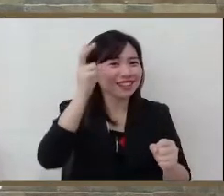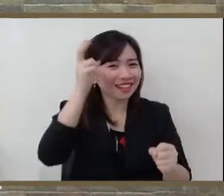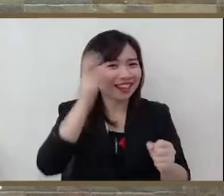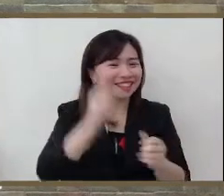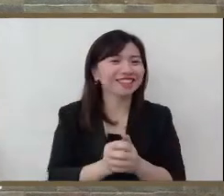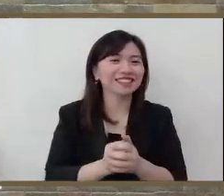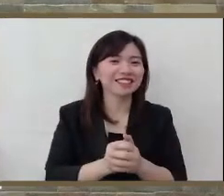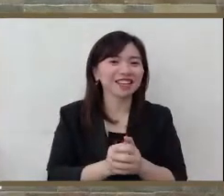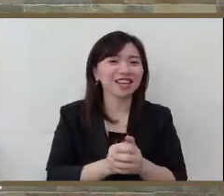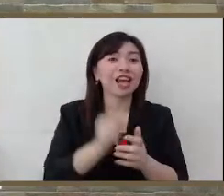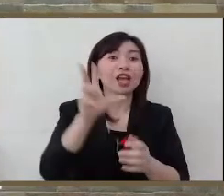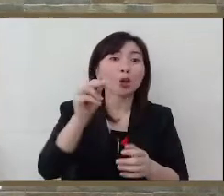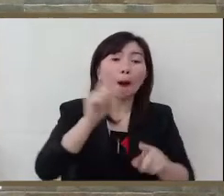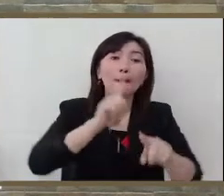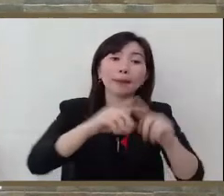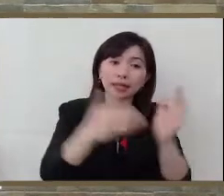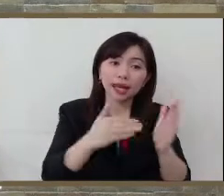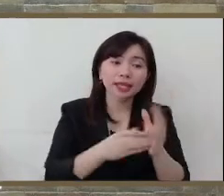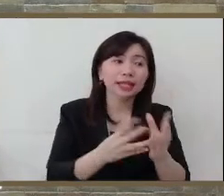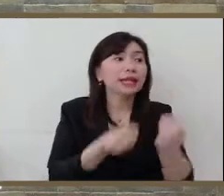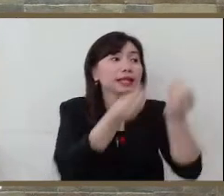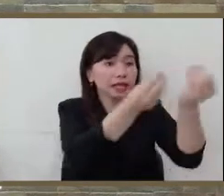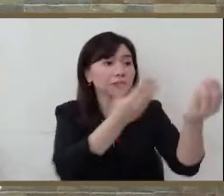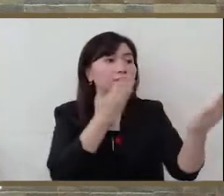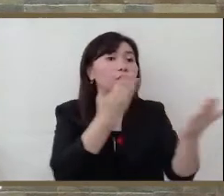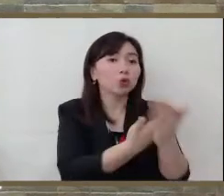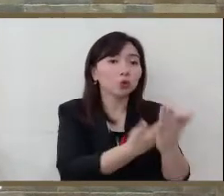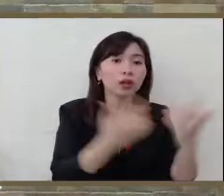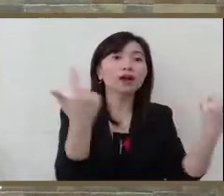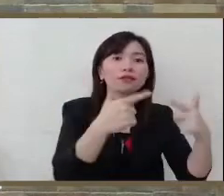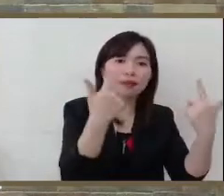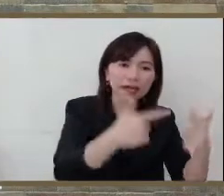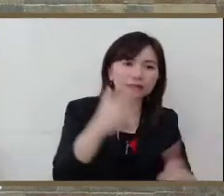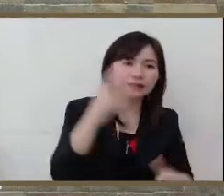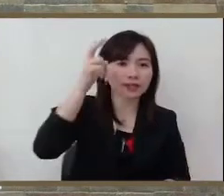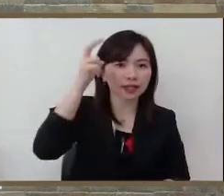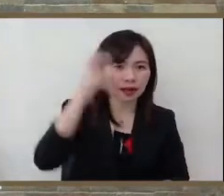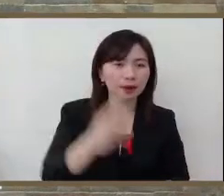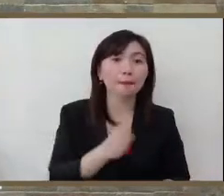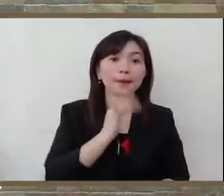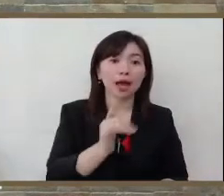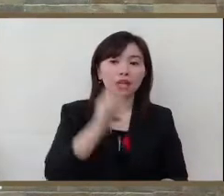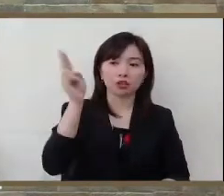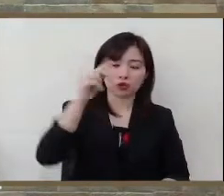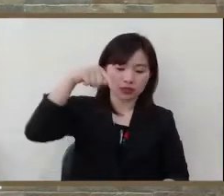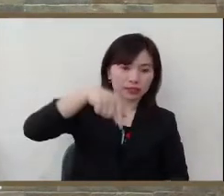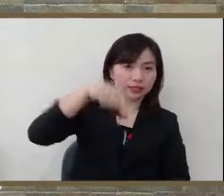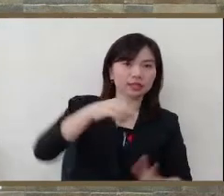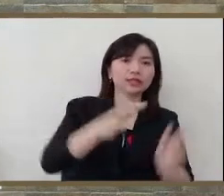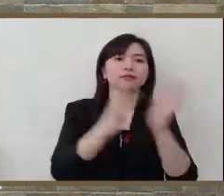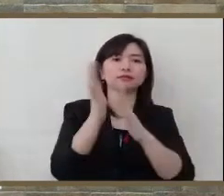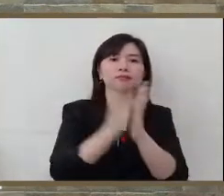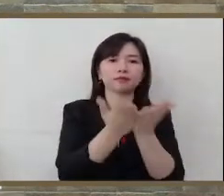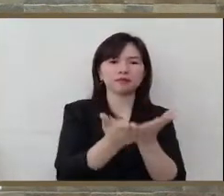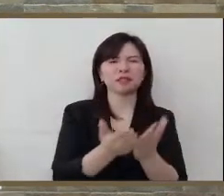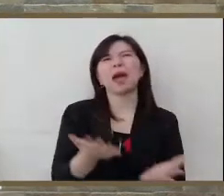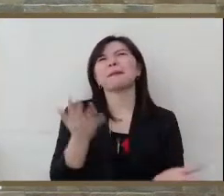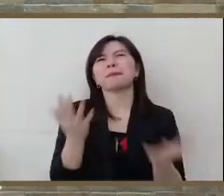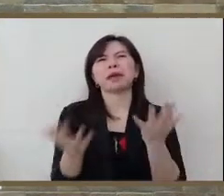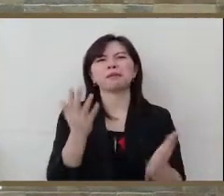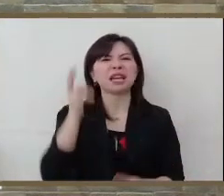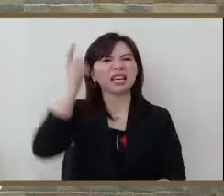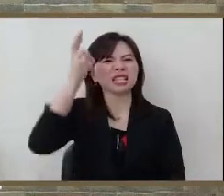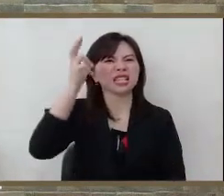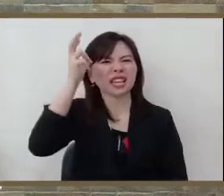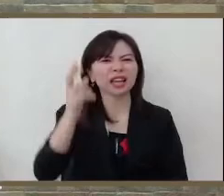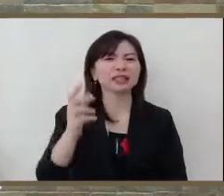Bilang isang kabataan, maybe social media will maybe the devil will use the social media. Maybe the devil will